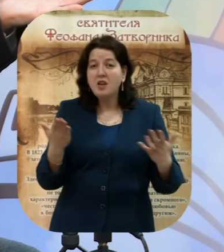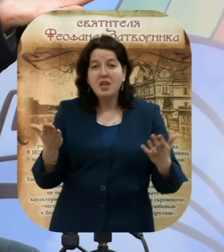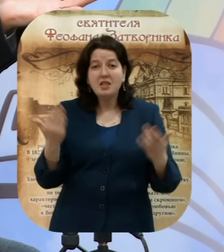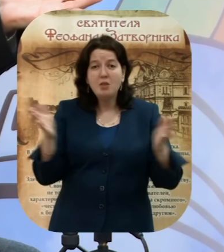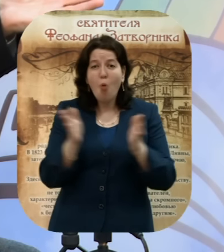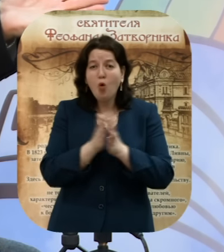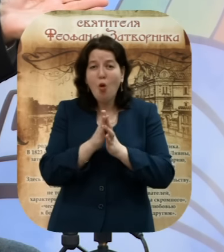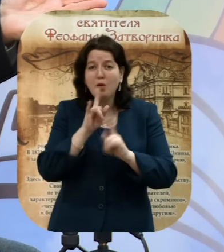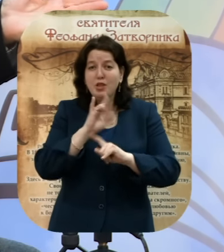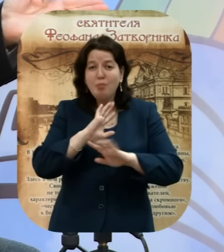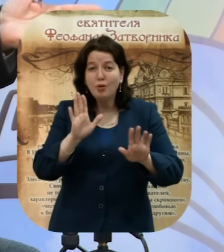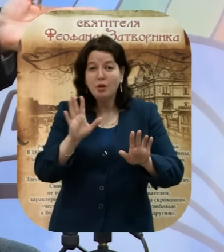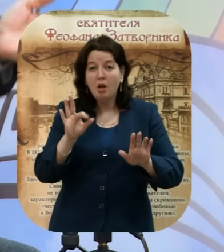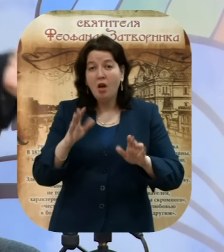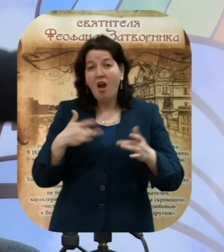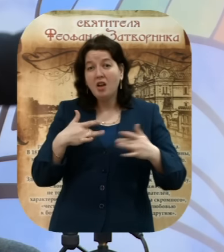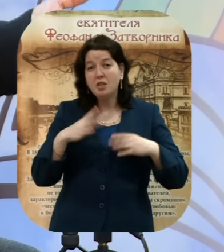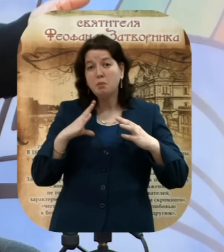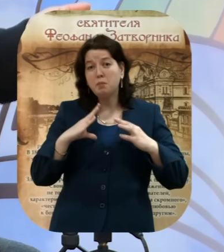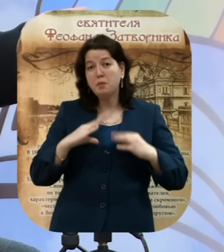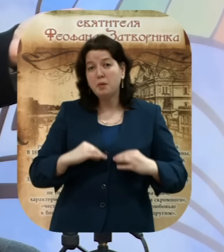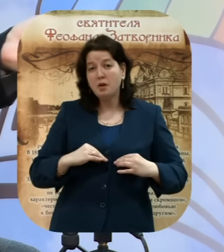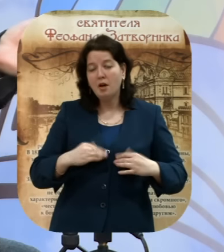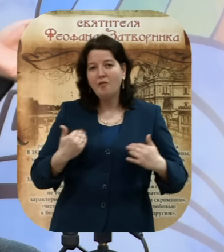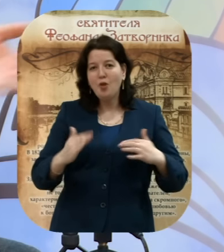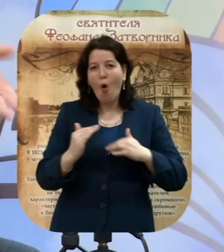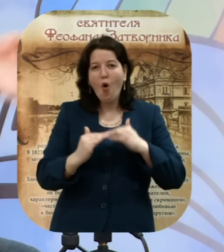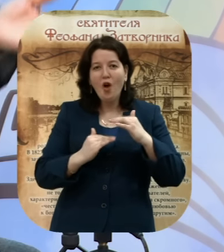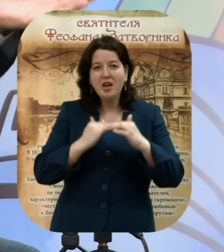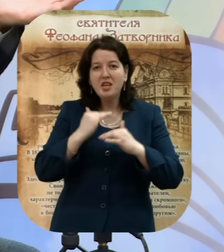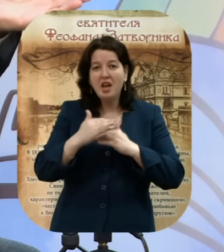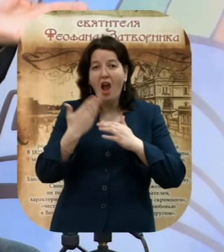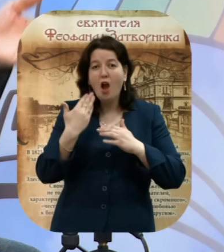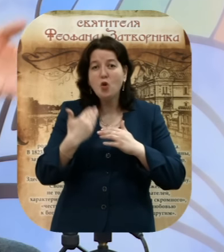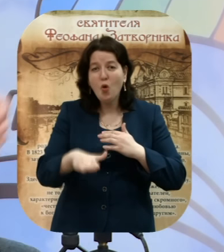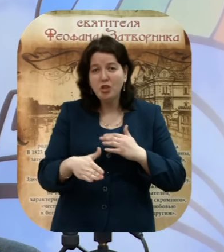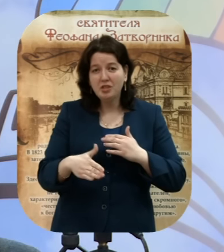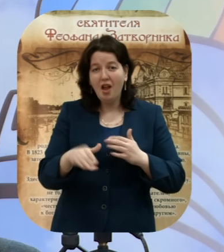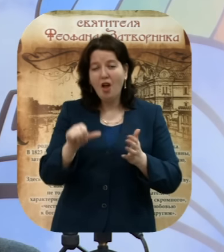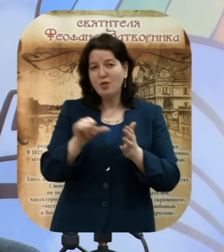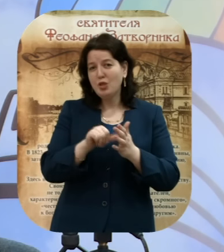если ему не будет хлопков. Все, карьера окончена, трагедия полная.